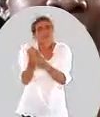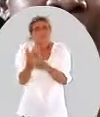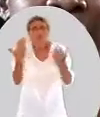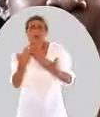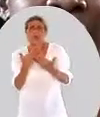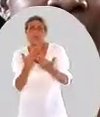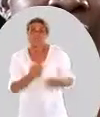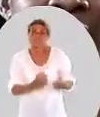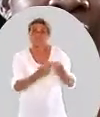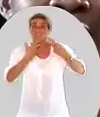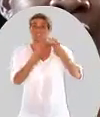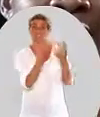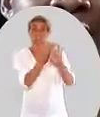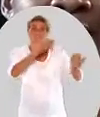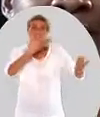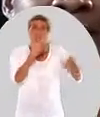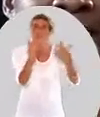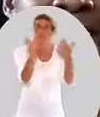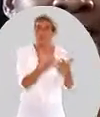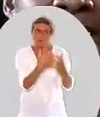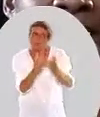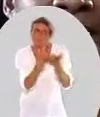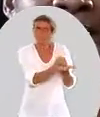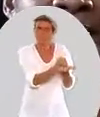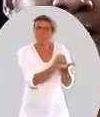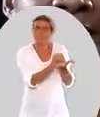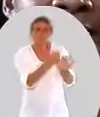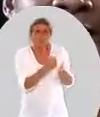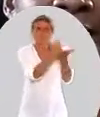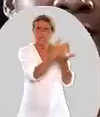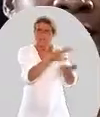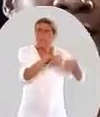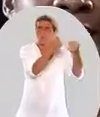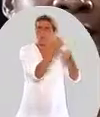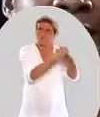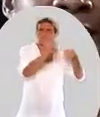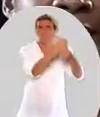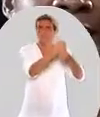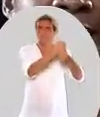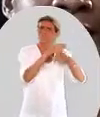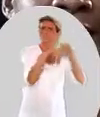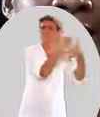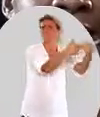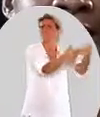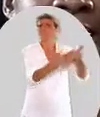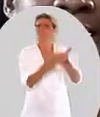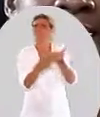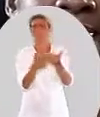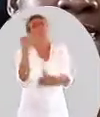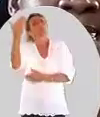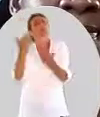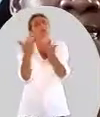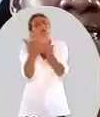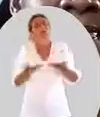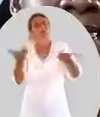et nous accompagnons les guadeloupéens qui investissent écrit de l'emploi qui n'éprouve pas de fierté